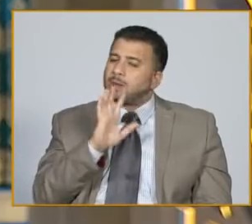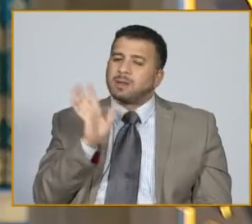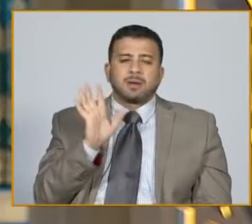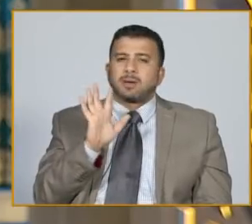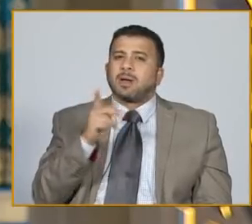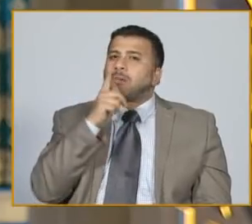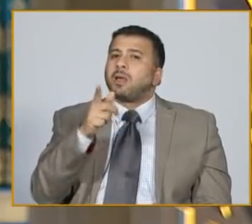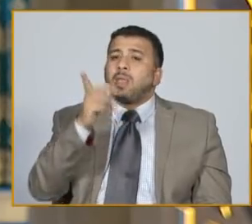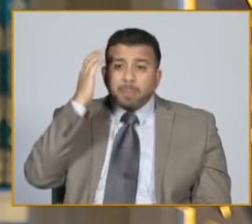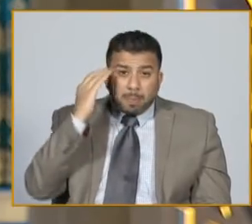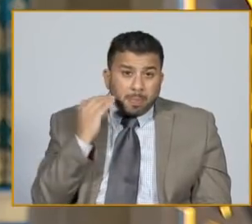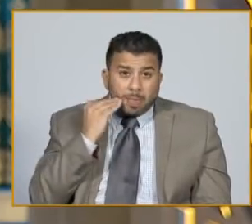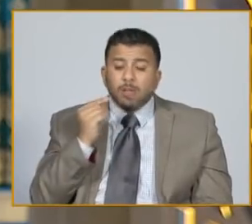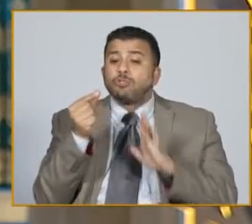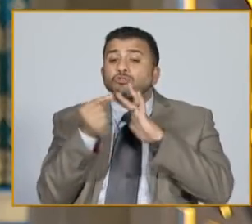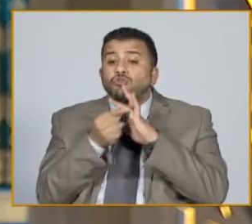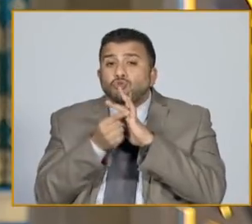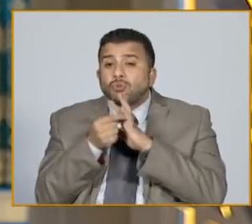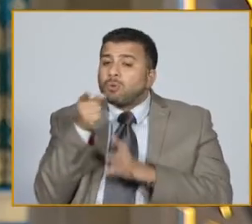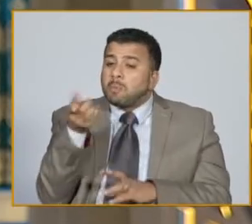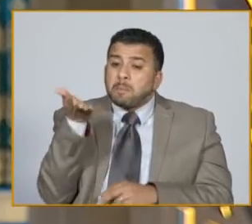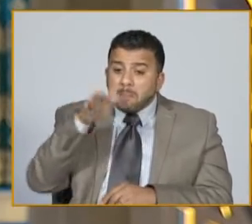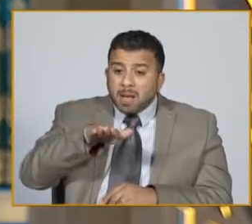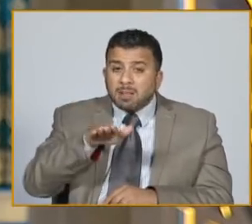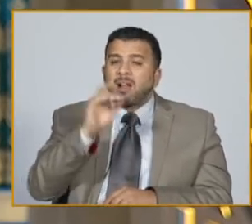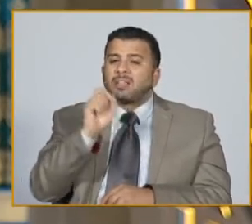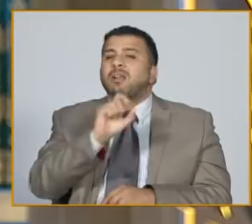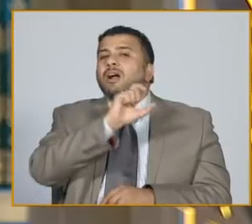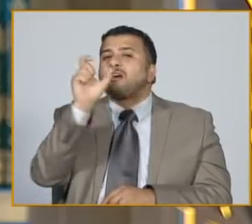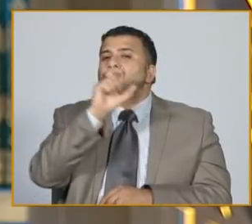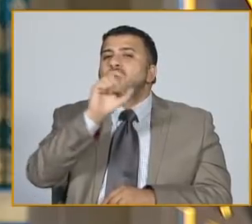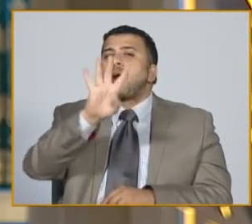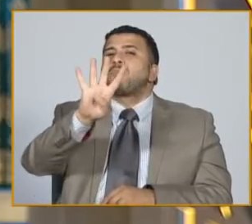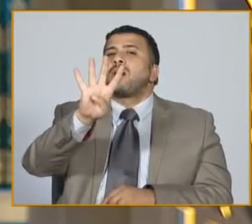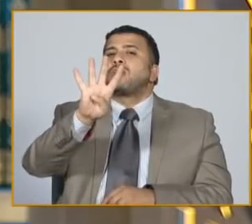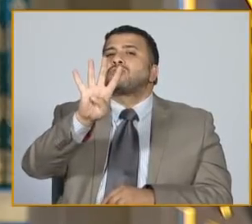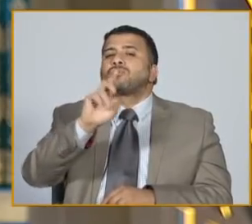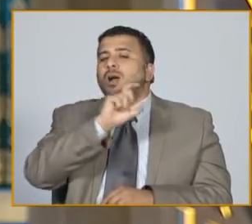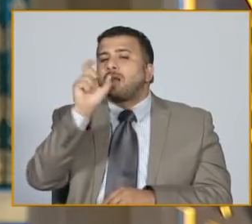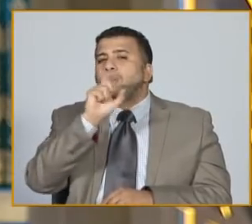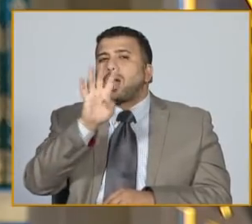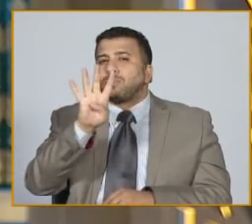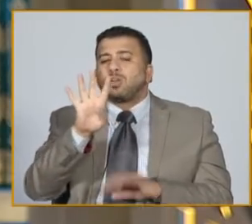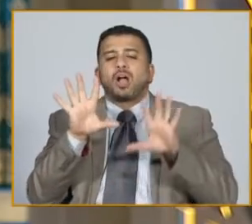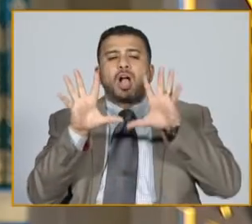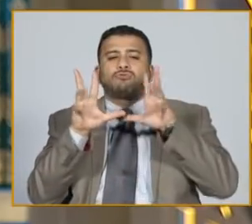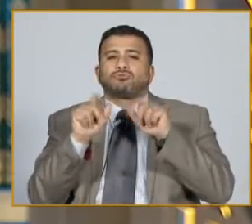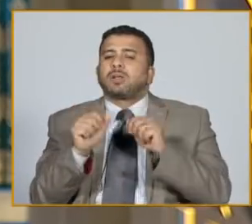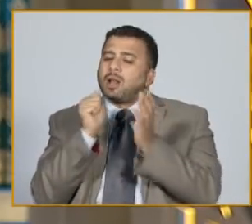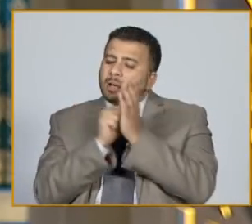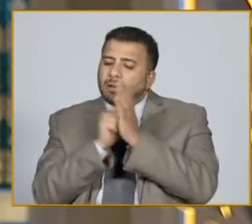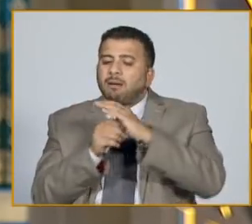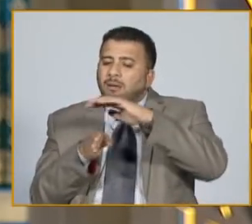بظرف وهو العدة التي أمر الله عز وجل بأن تمكث في بيتها، في قوله جل وعلا